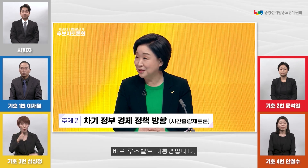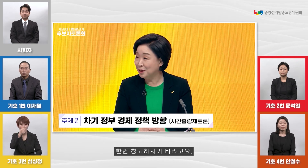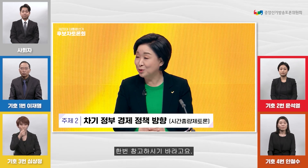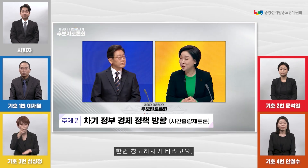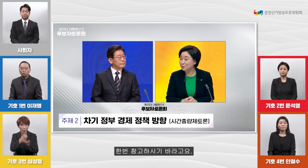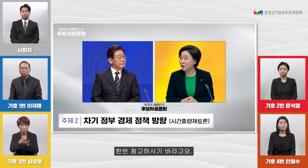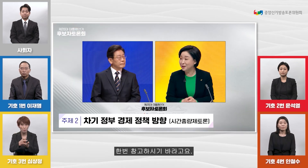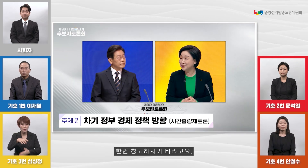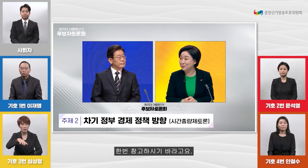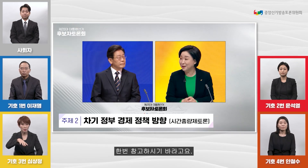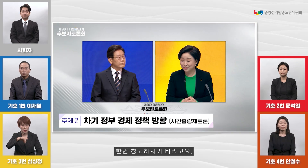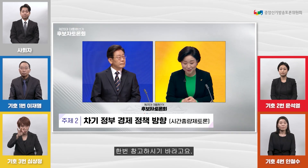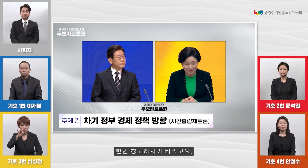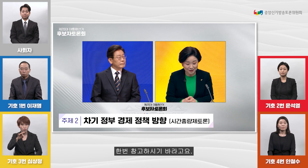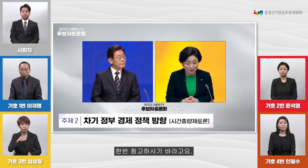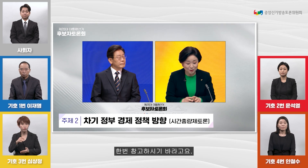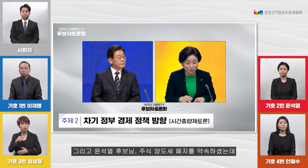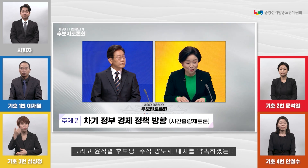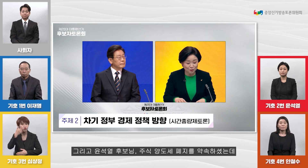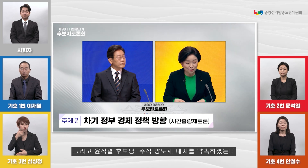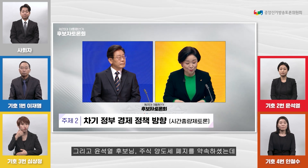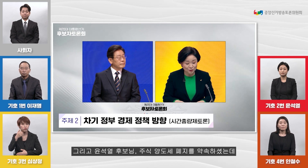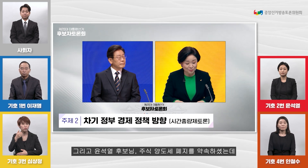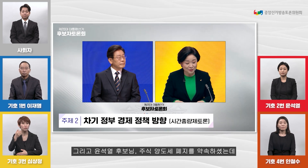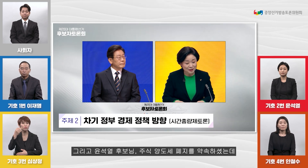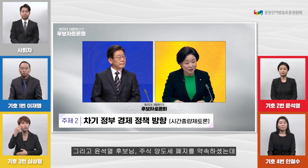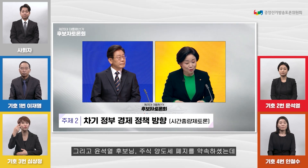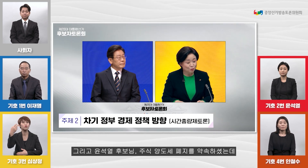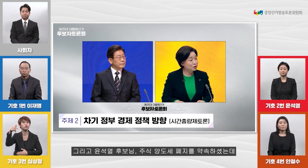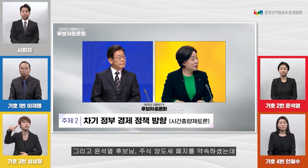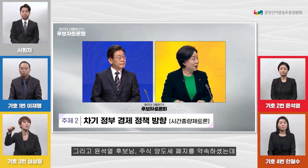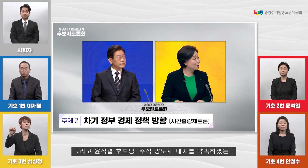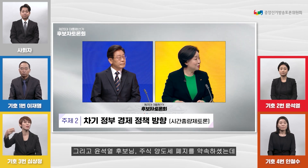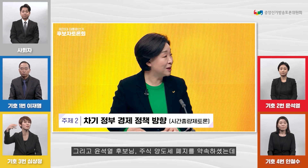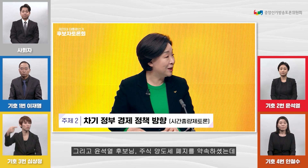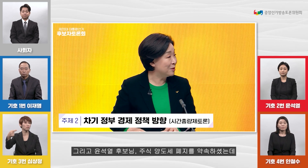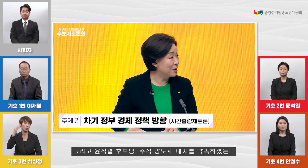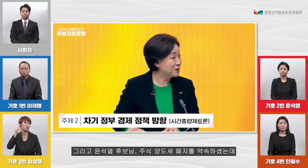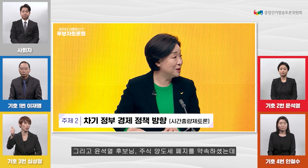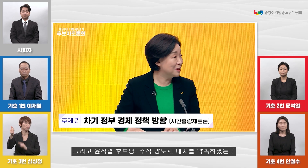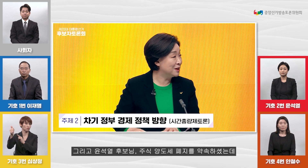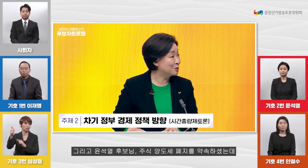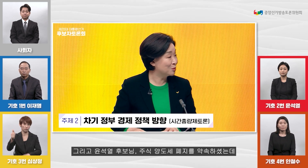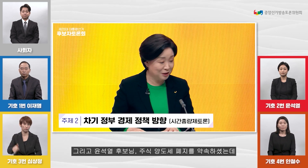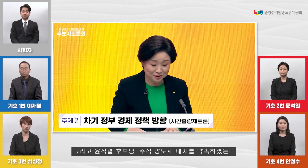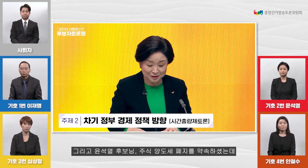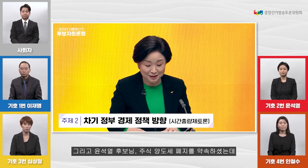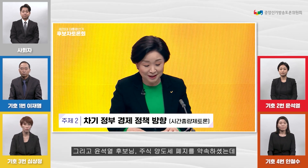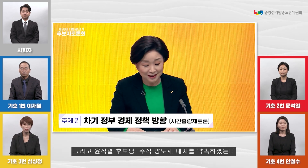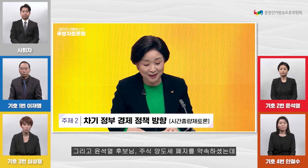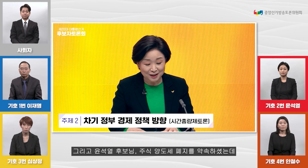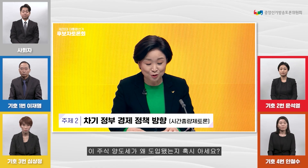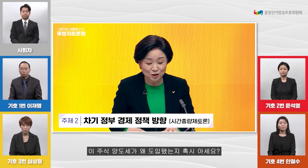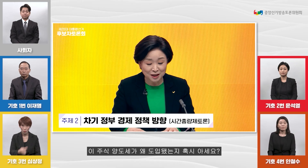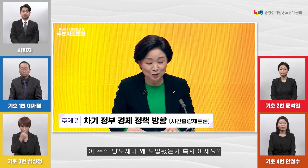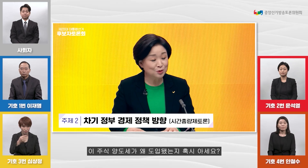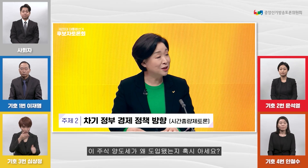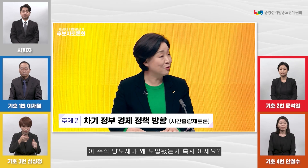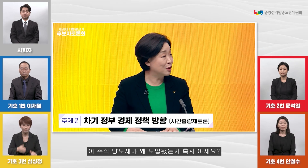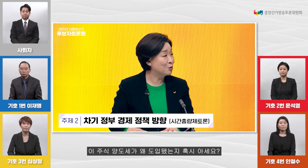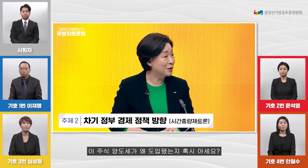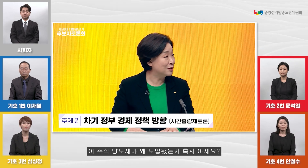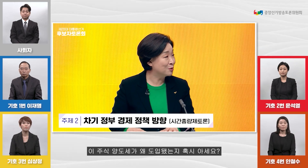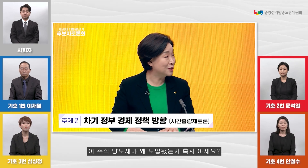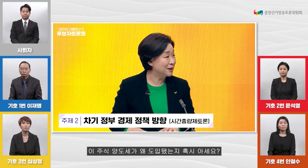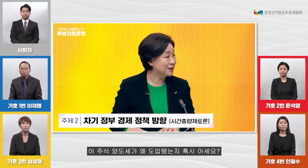대통령입니다. 한번 참고하시기 바라고요. 우리 윤석열 후보님, 주식 양도세 폐지를 약속을 하셨는데 이 주식